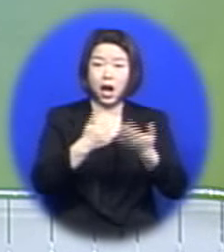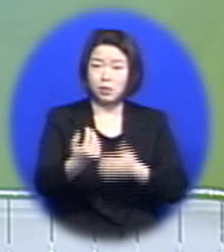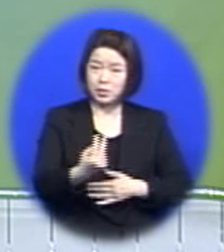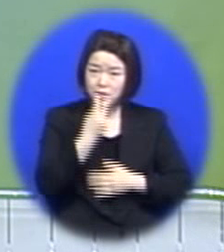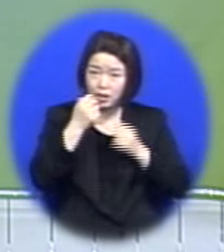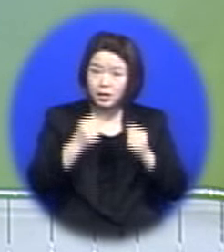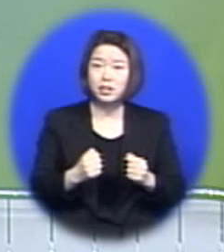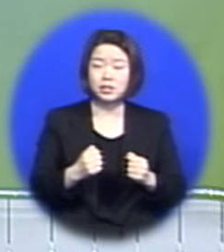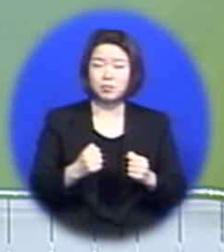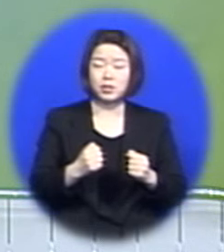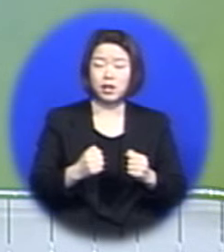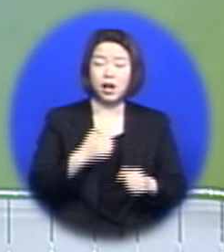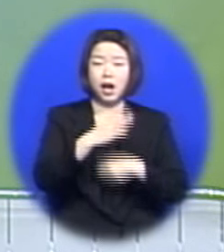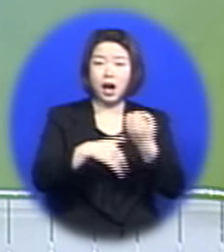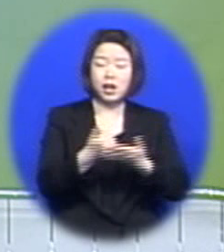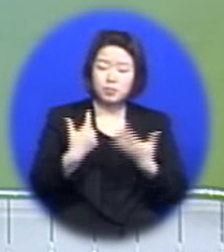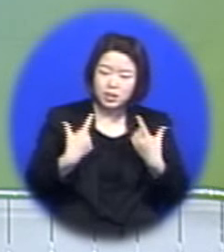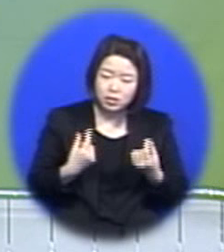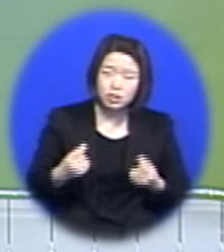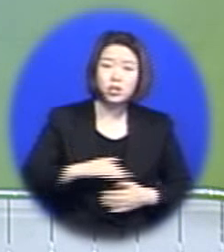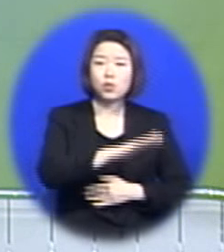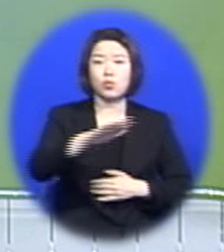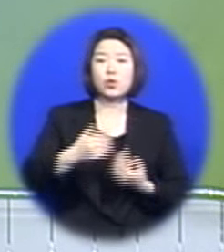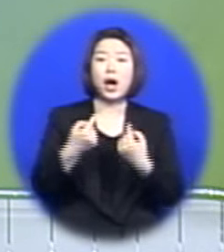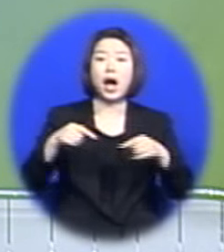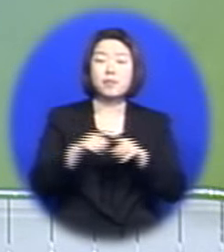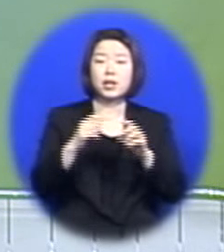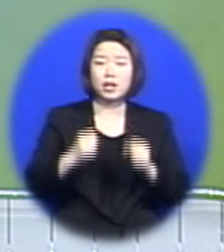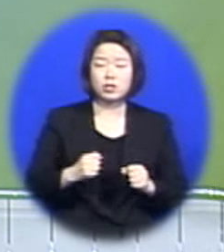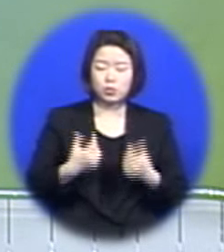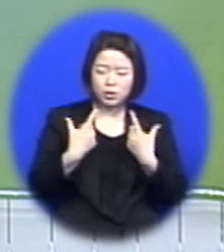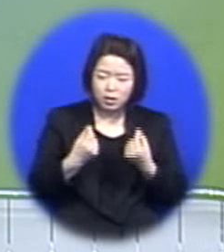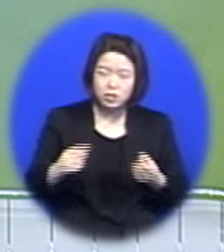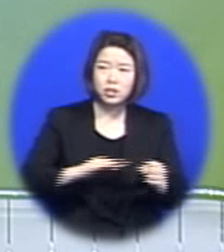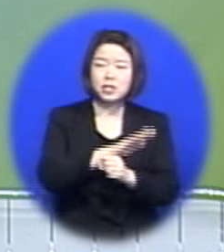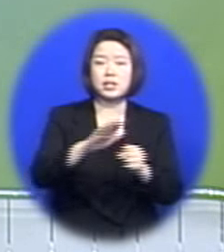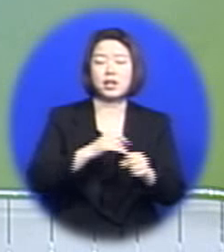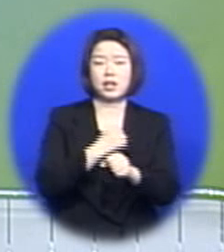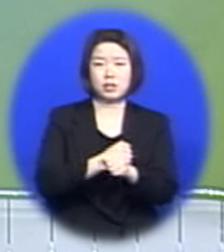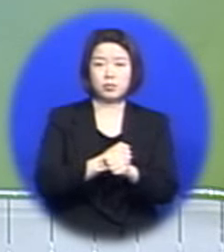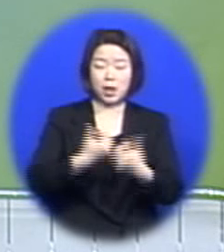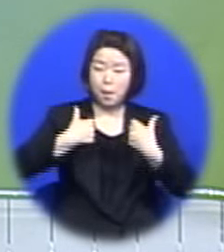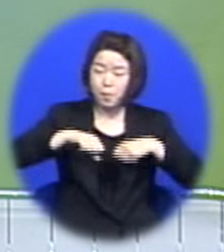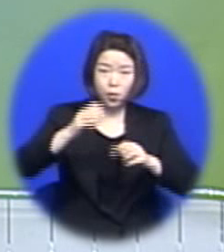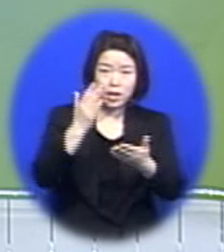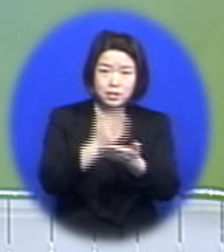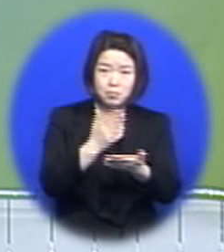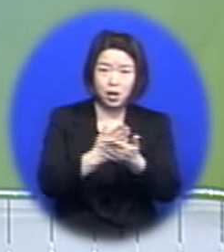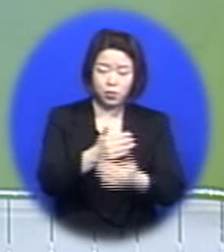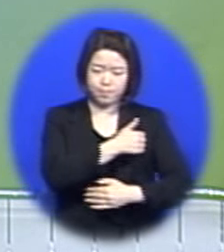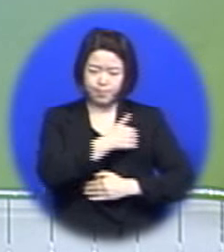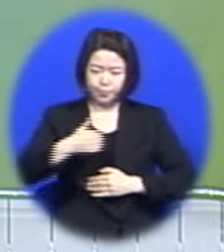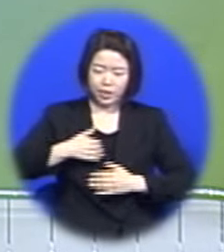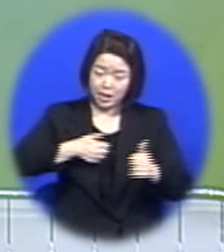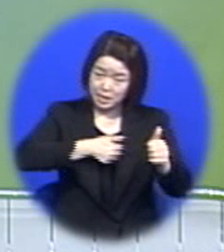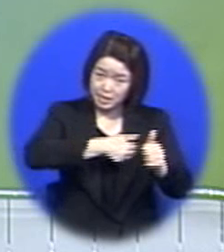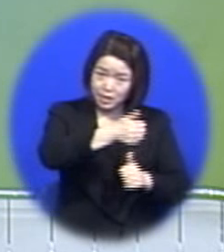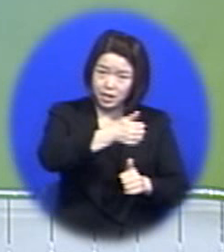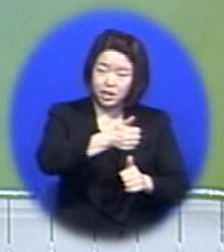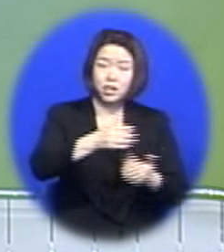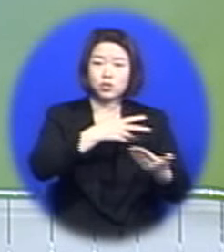살아계십니다. 하나님이 여전히 우리와 함께 하시고 우리를 사랑하십니다. 포기하지 말고 넉넉히 이겨가게